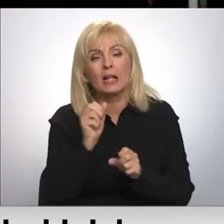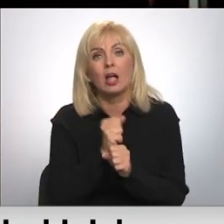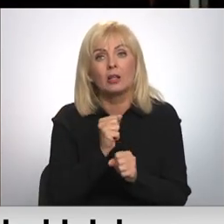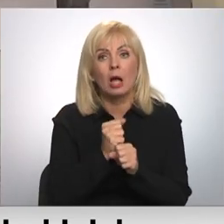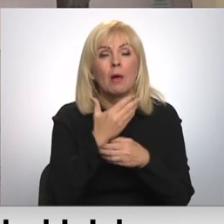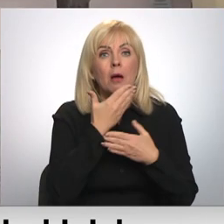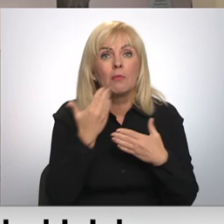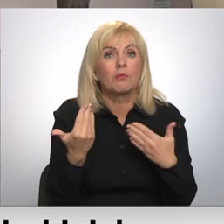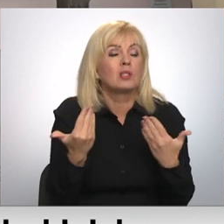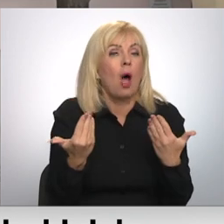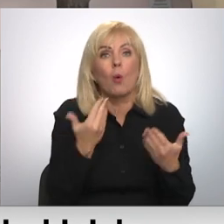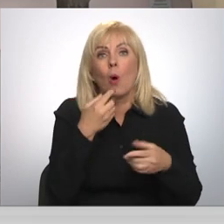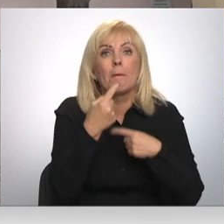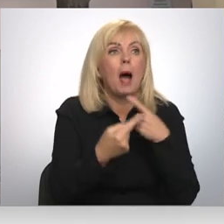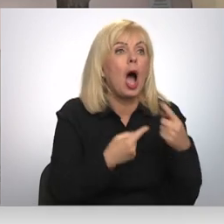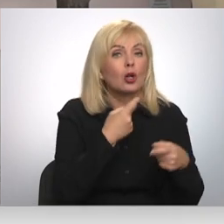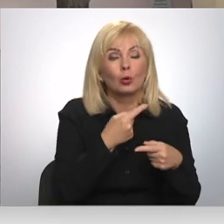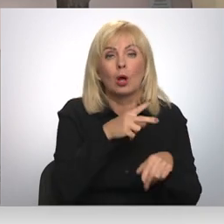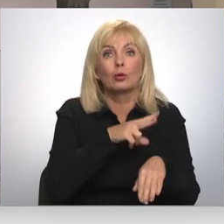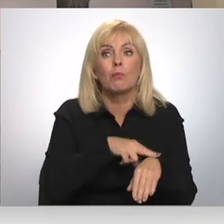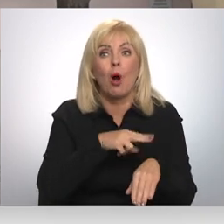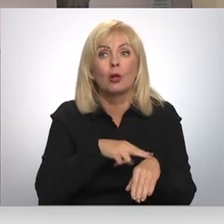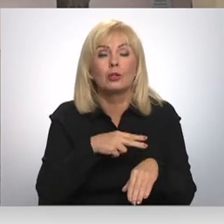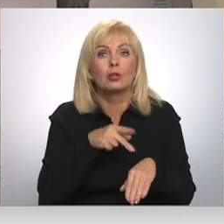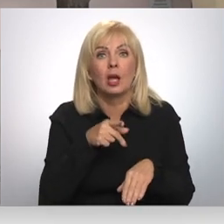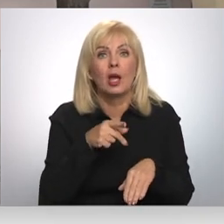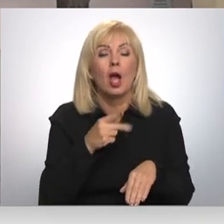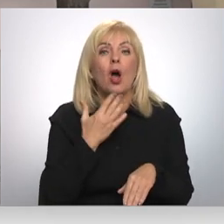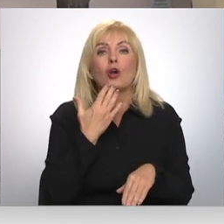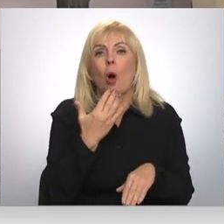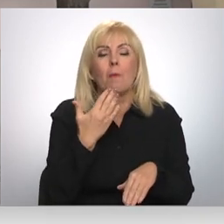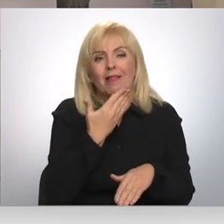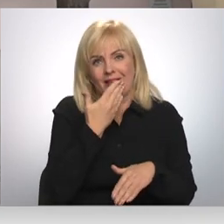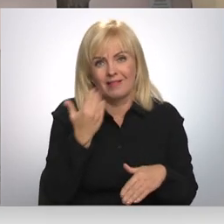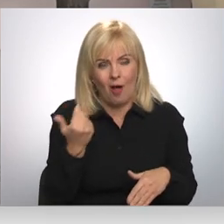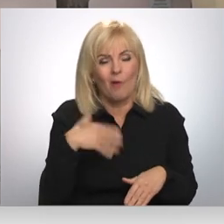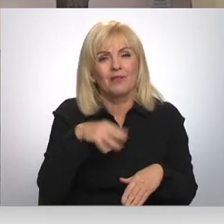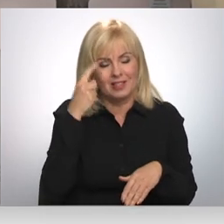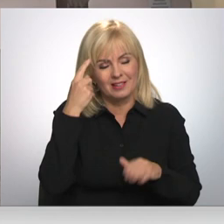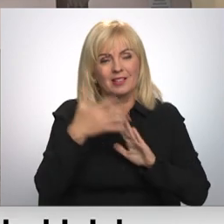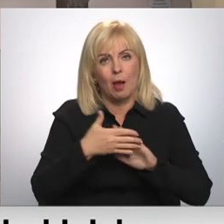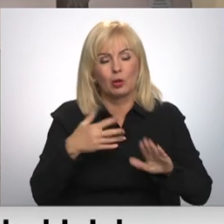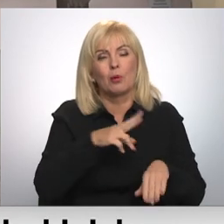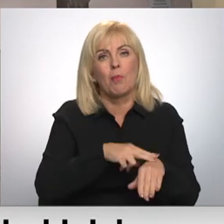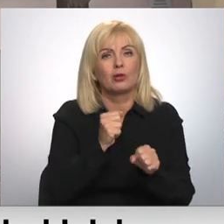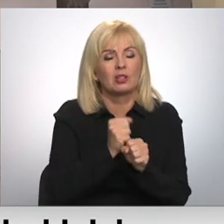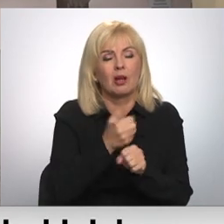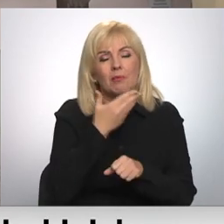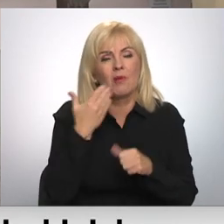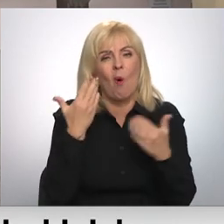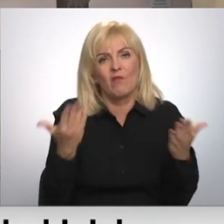ko pārrunāt. Tāda policijas romantika tāda nepastāv. Visi saprot to, ka policijas darbs nav